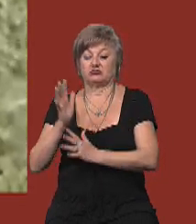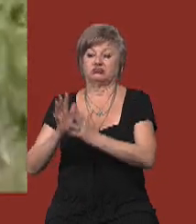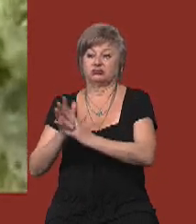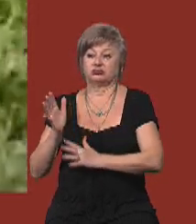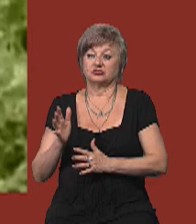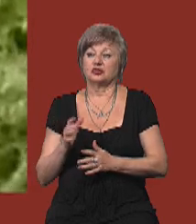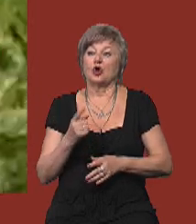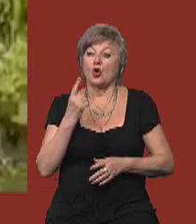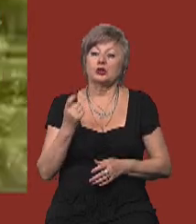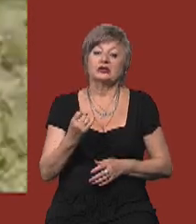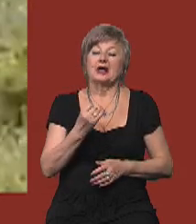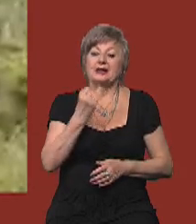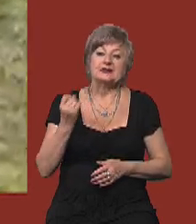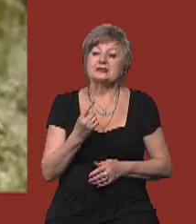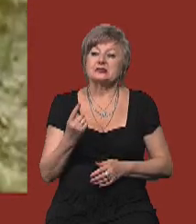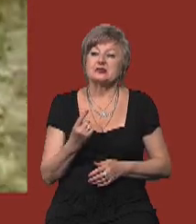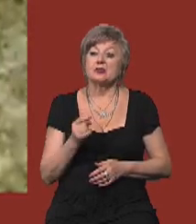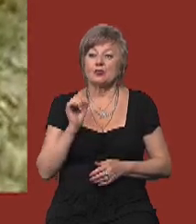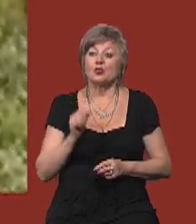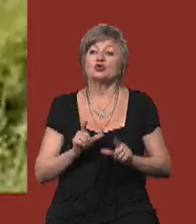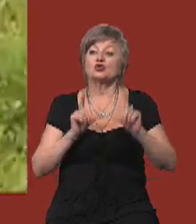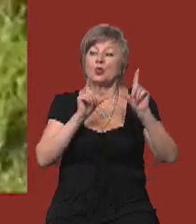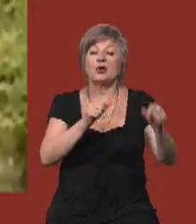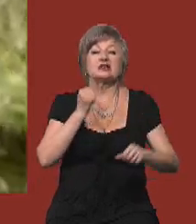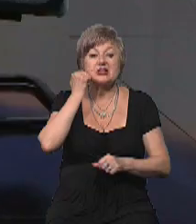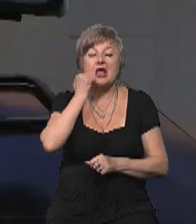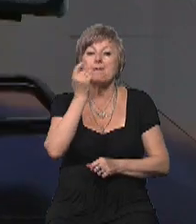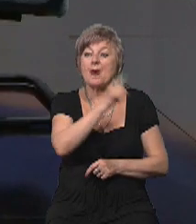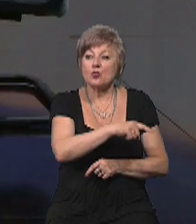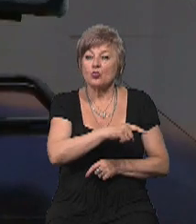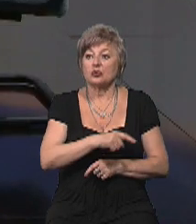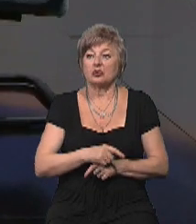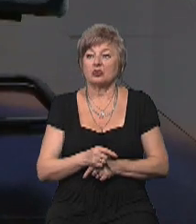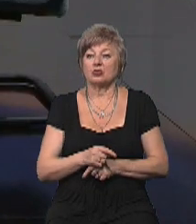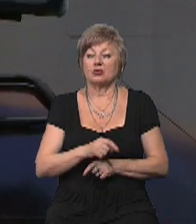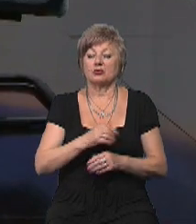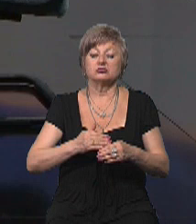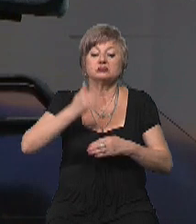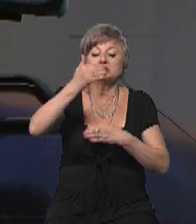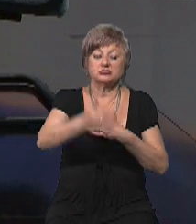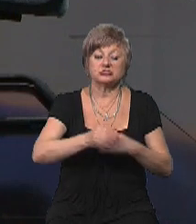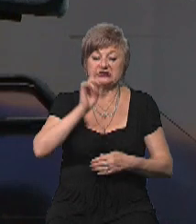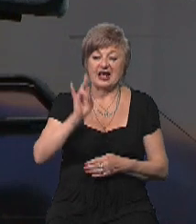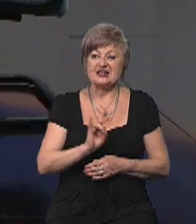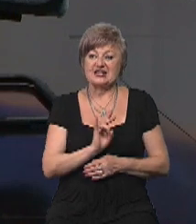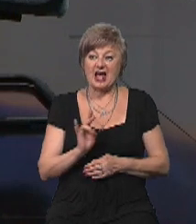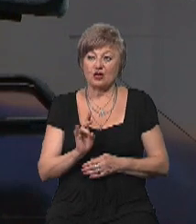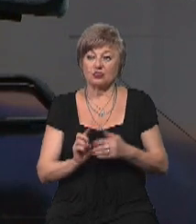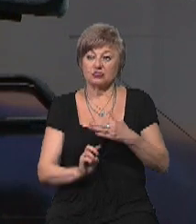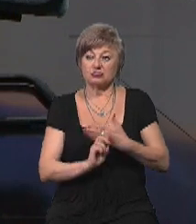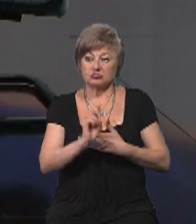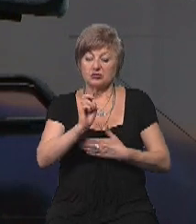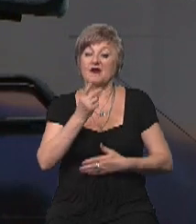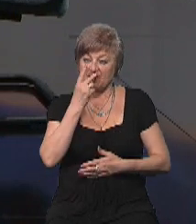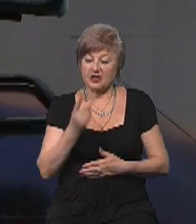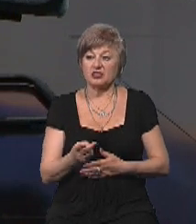Але це одна з. Можна поїхати, наприклад, на ту ж Бабурку, там от за церквою баптистською, там величезні зарослі. Я не